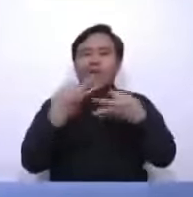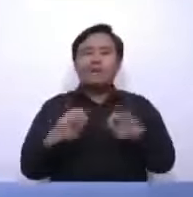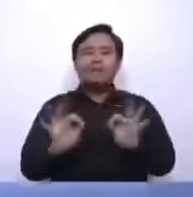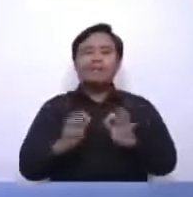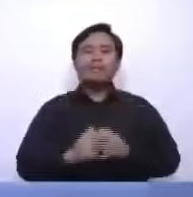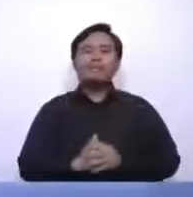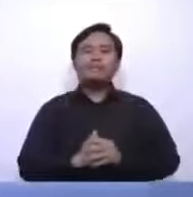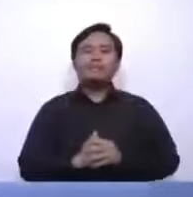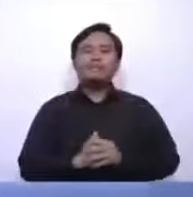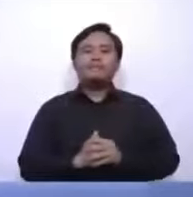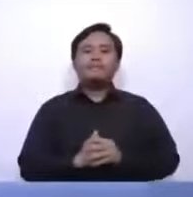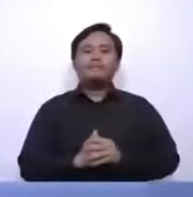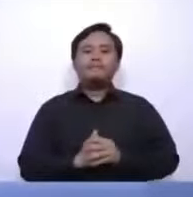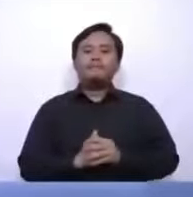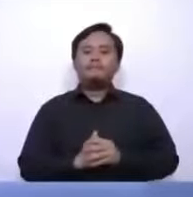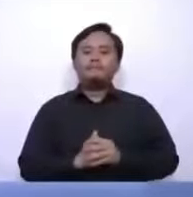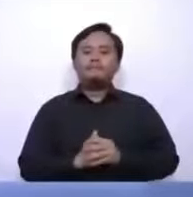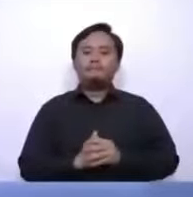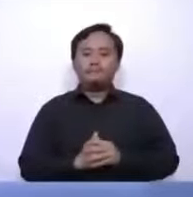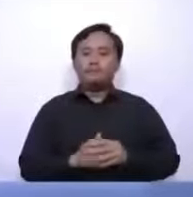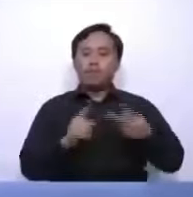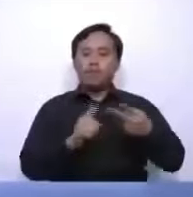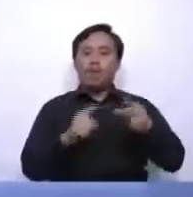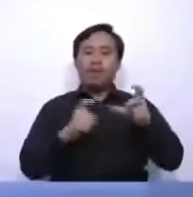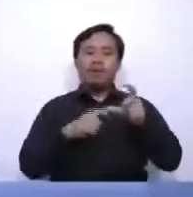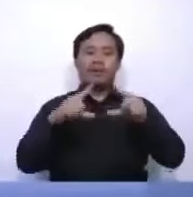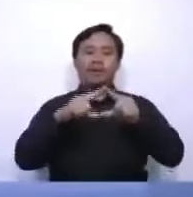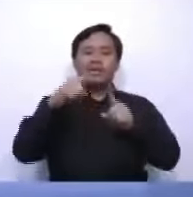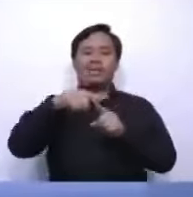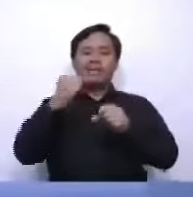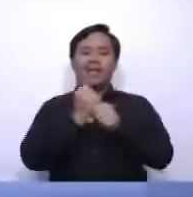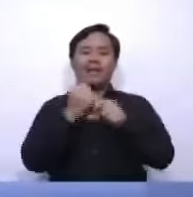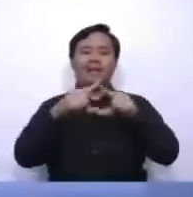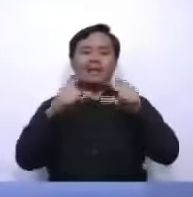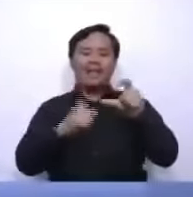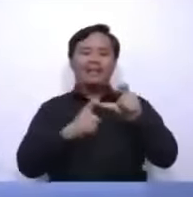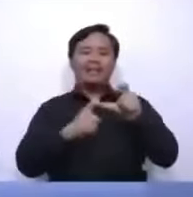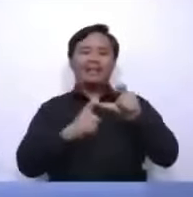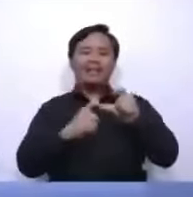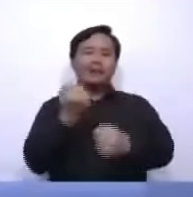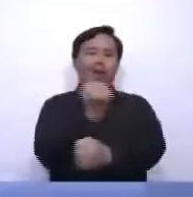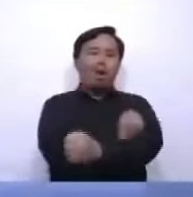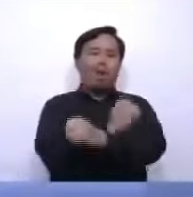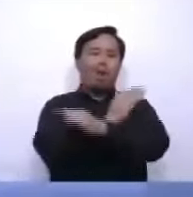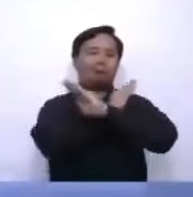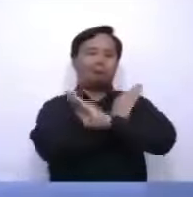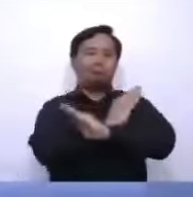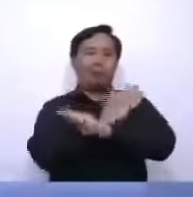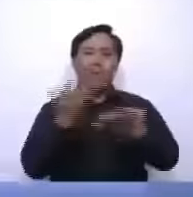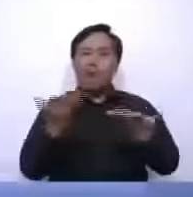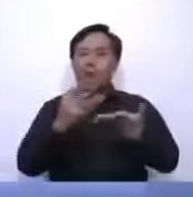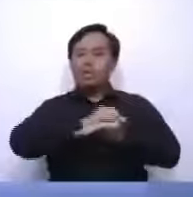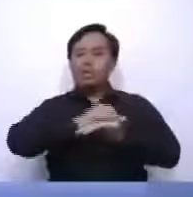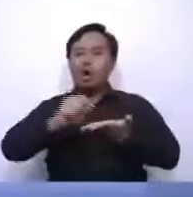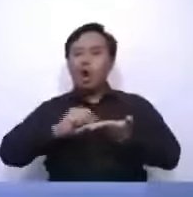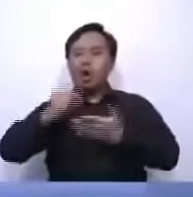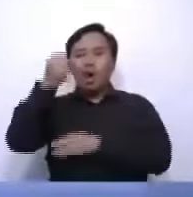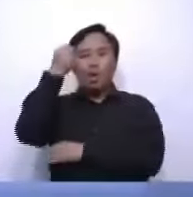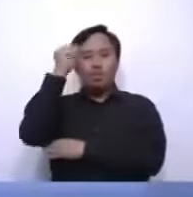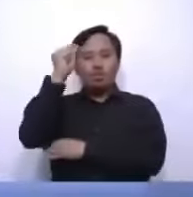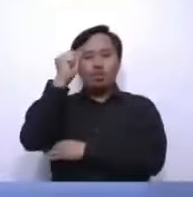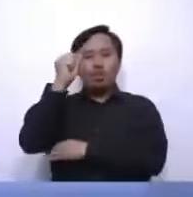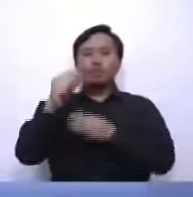Kemudian adanya Satgas Anti Narkoba di sekolah dan di kampus. Kemudian kerjasama antara BNN